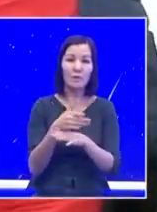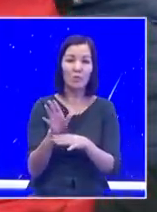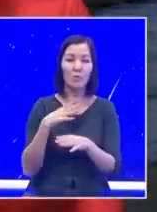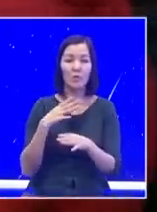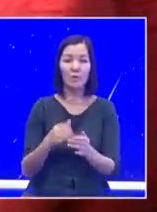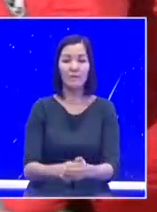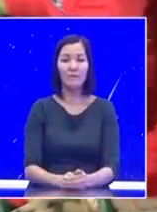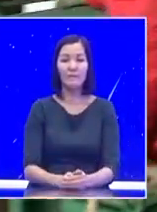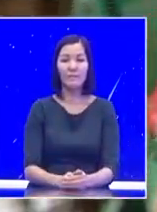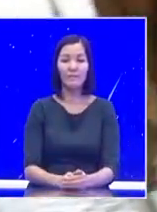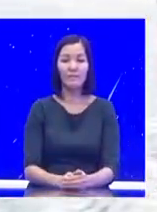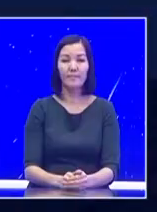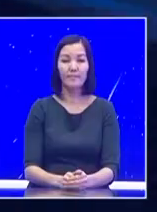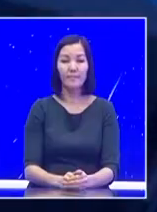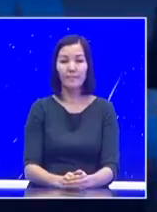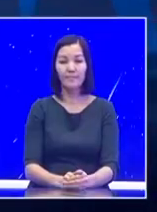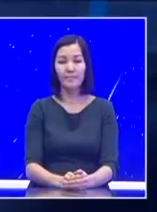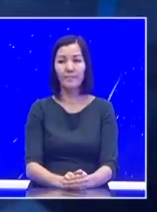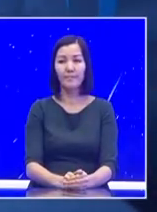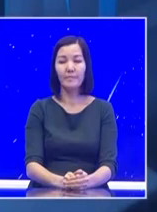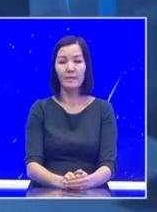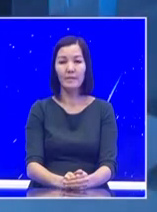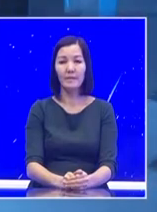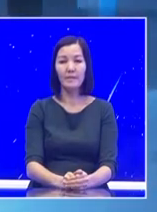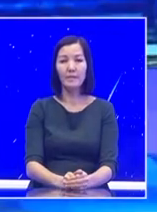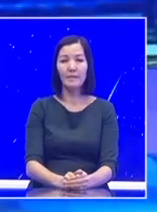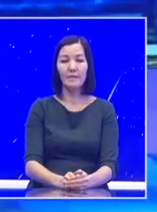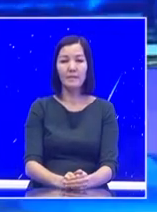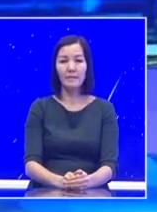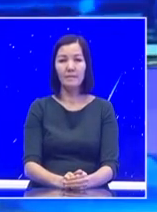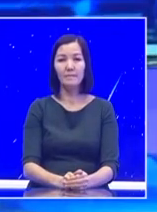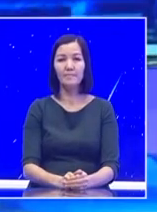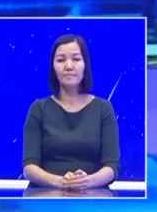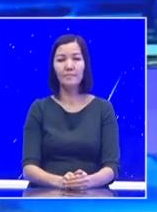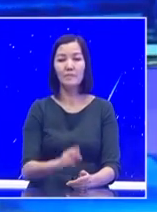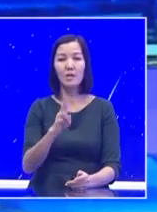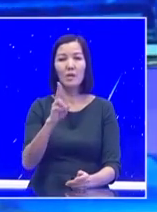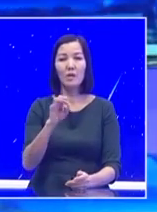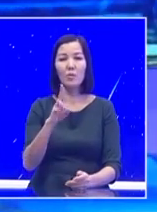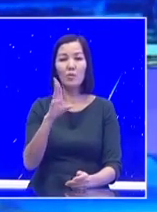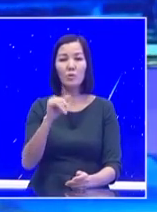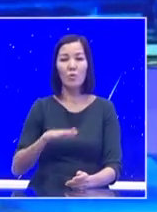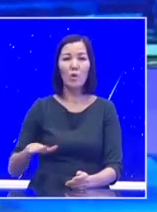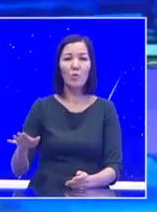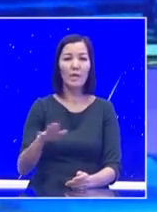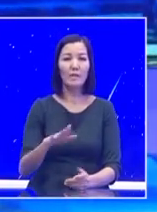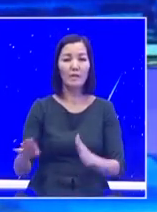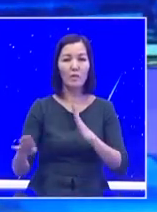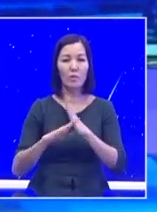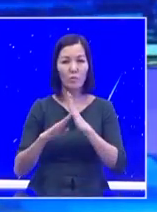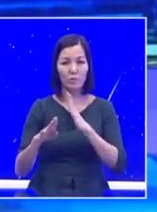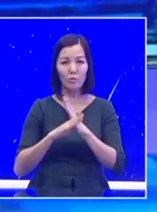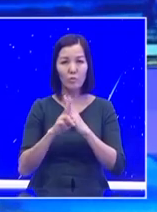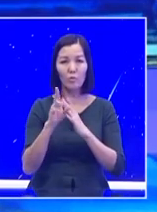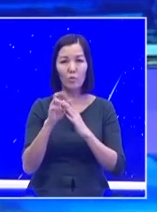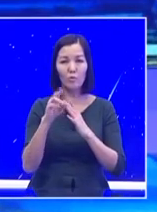серуендеуге мүмкіндік алды. Жарқын Ұрланұлы, Ғабит Қабдырахманов, Жетісу телеарнасы. Көксу ауданында Шинкио-Кушинкайдан Көксу